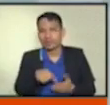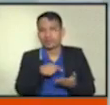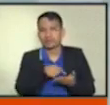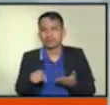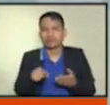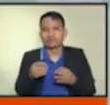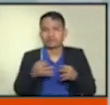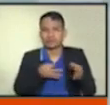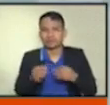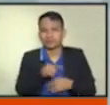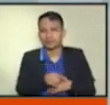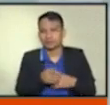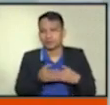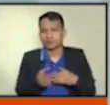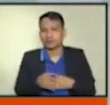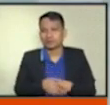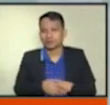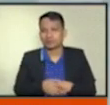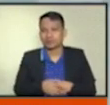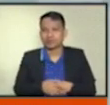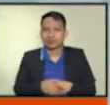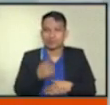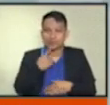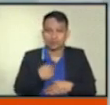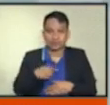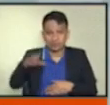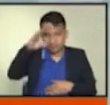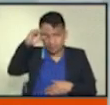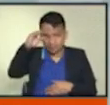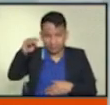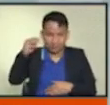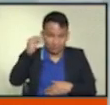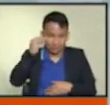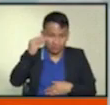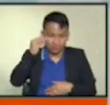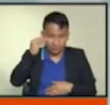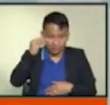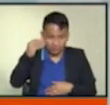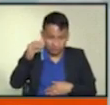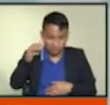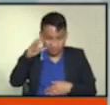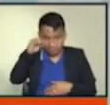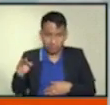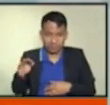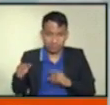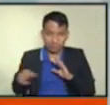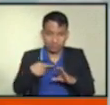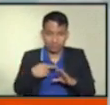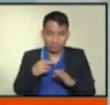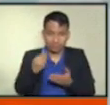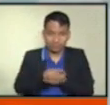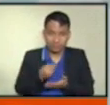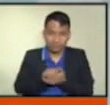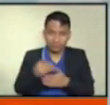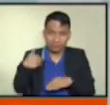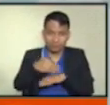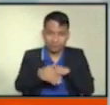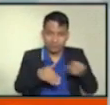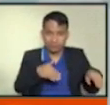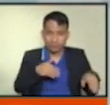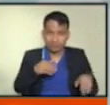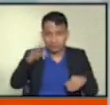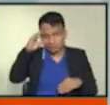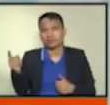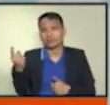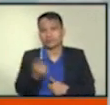paano didiscard itong si sir. Eh, may pag-amin, ma'am, si lalaki plus meron pa mga remittance, mga pera pinadala mo kay lalaki. So